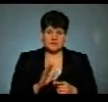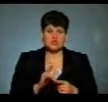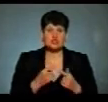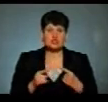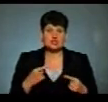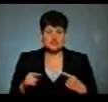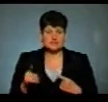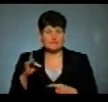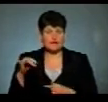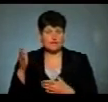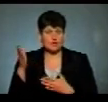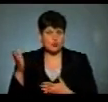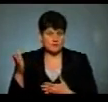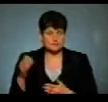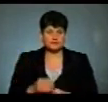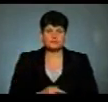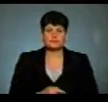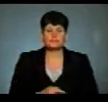знаємо з європейської практики.